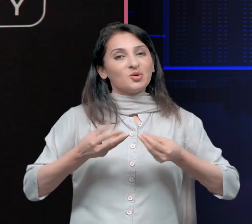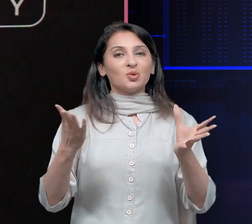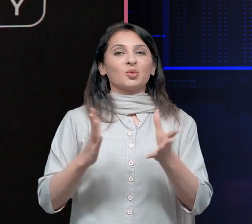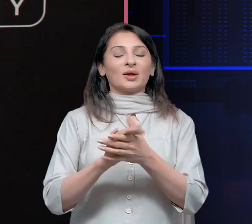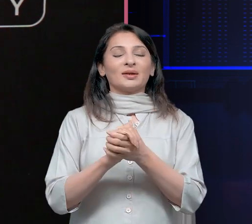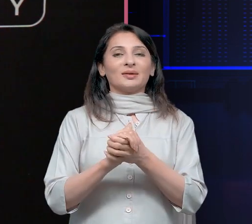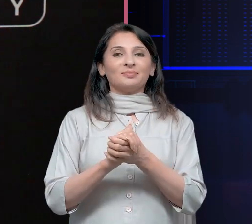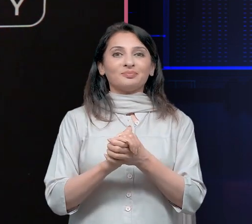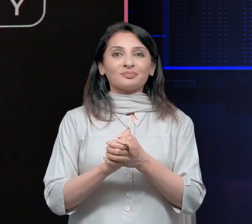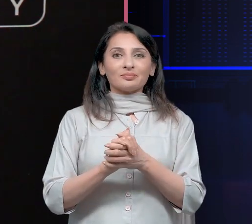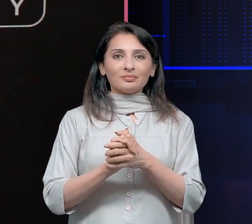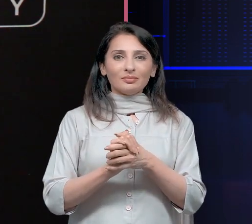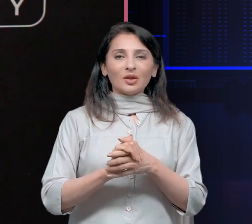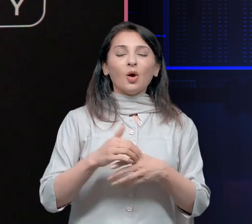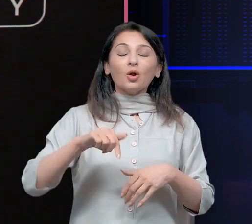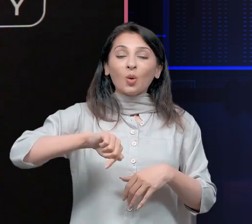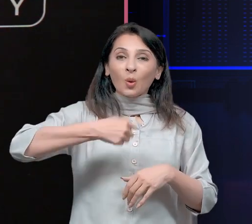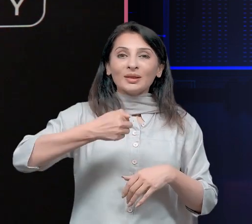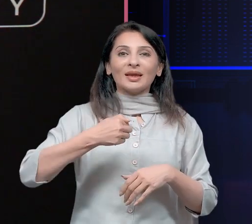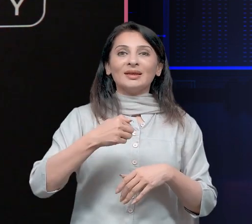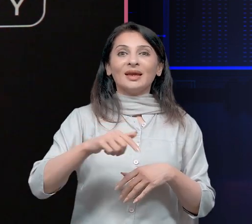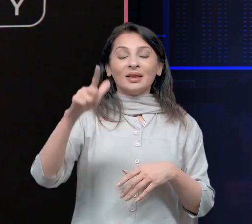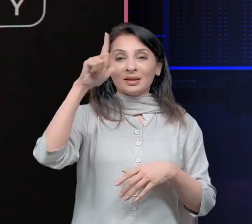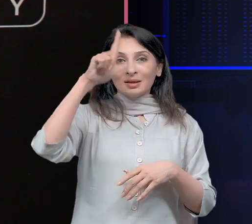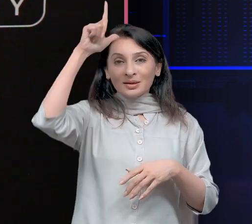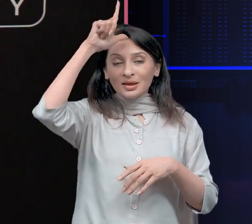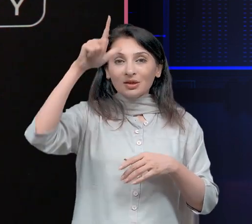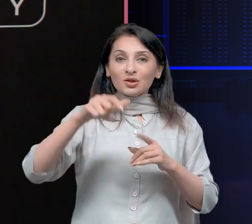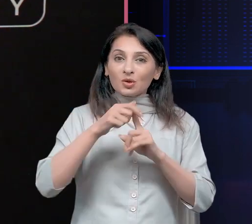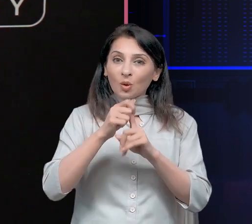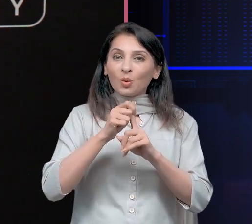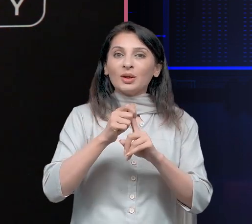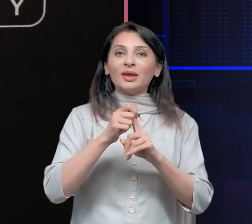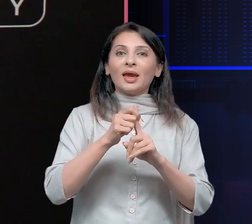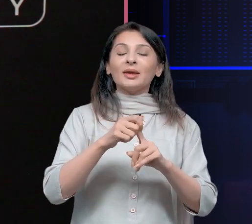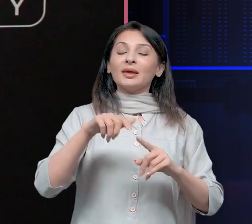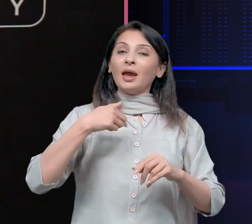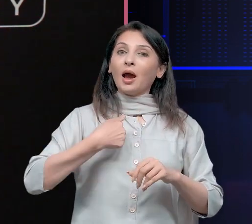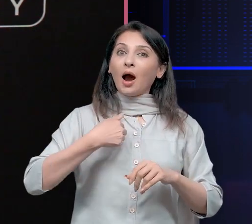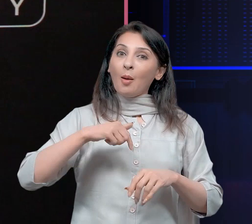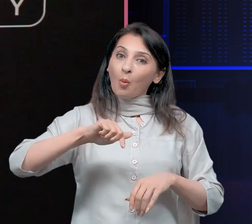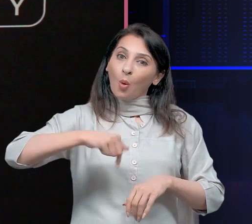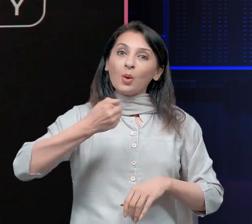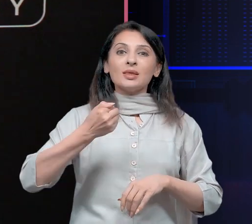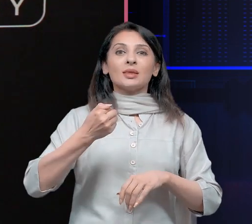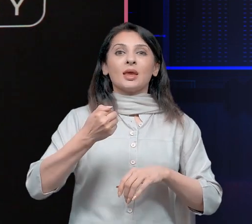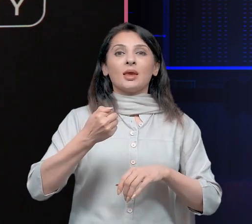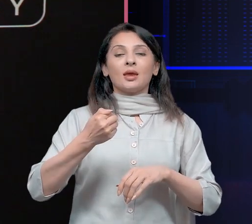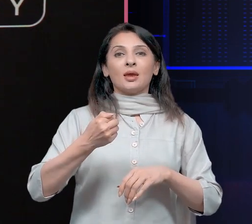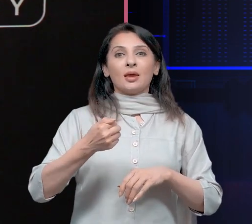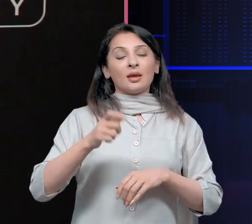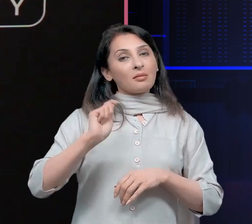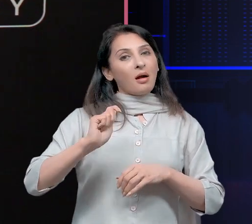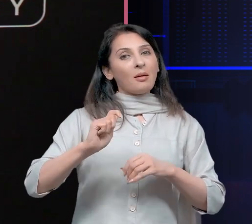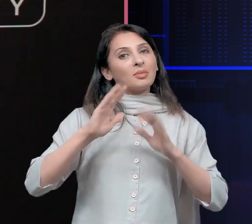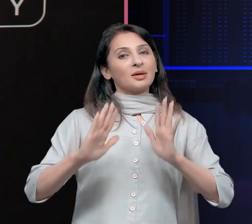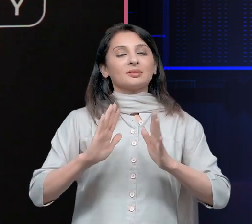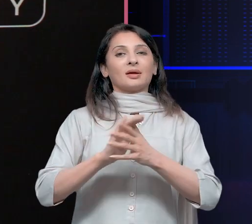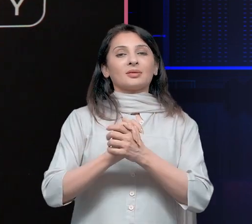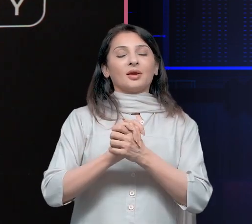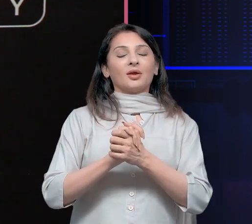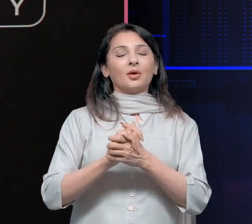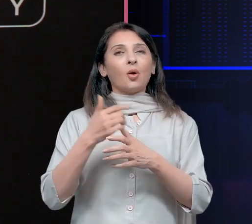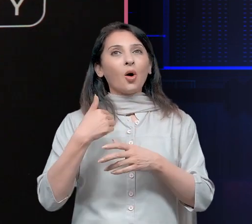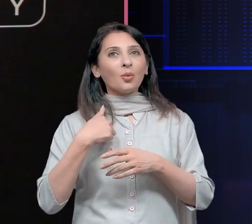लगे हम कुछ कर सकते हैं और एक ख्वाब देखें अपने लिए कि मैंने कुछ करना है।